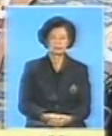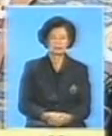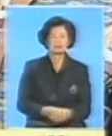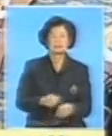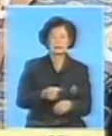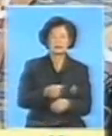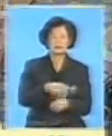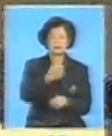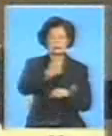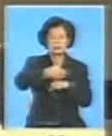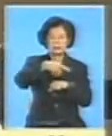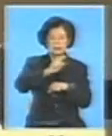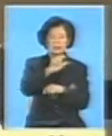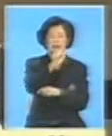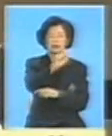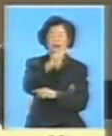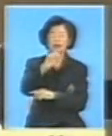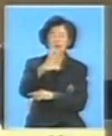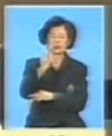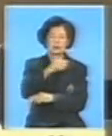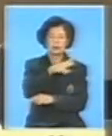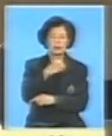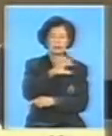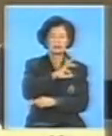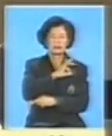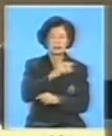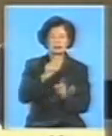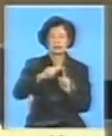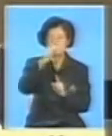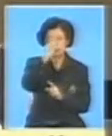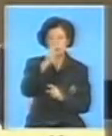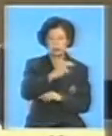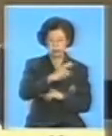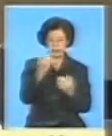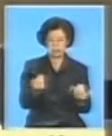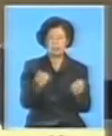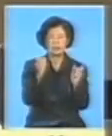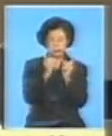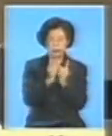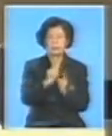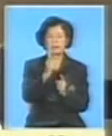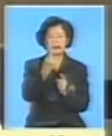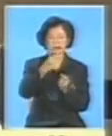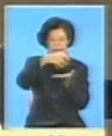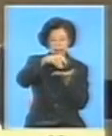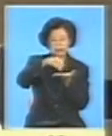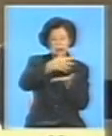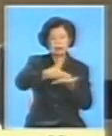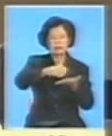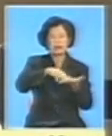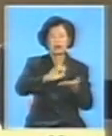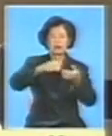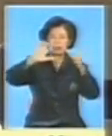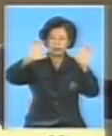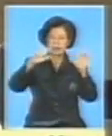เรียนท่านประธานสภานิติบัญญัติแห่งชาติและท่านสมาชิกที่เคารพนะครับวันนี้ก็พบกันอีกครั้งหนึ่งในการแถลงนโยบายของรัฐบาลนะครับ